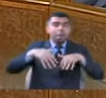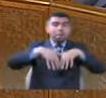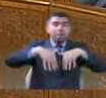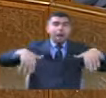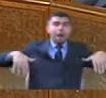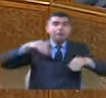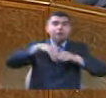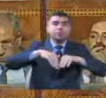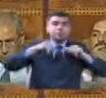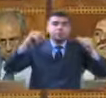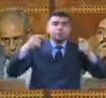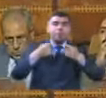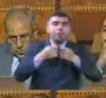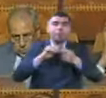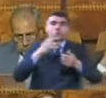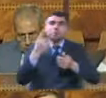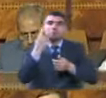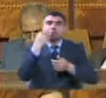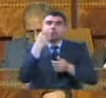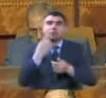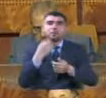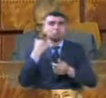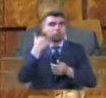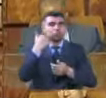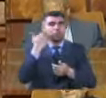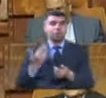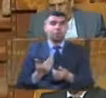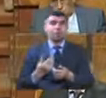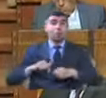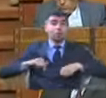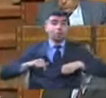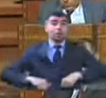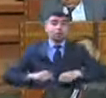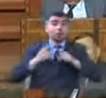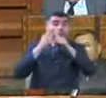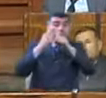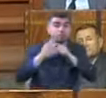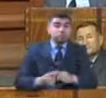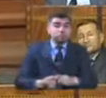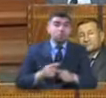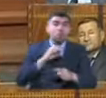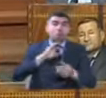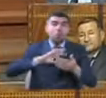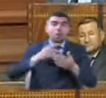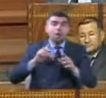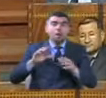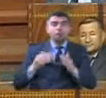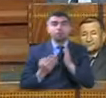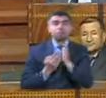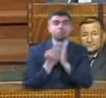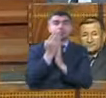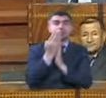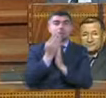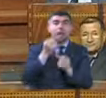البرلمان إلى حائط مبكى. وزارة المالية تؤكد في مؤشراتها بارتفاع معدل البطالة